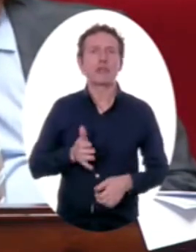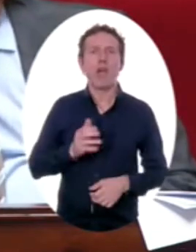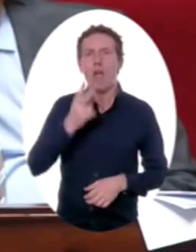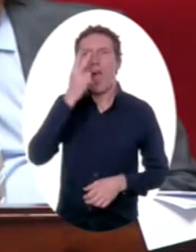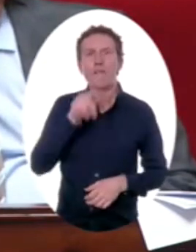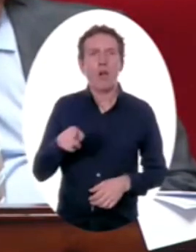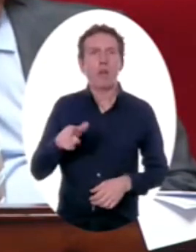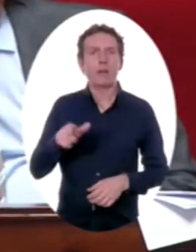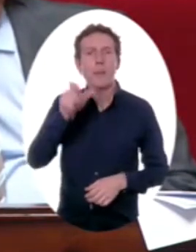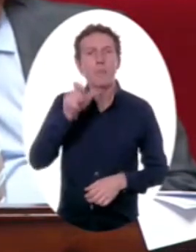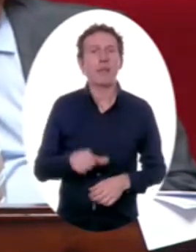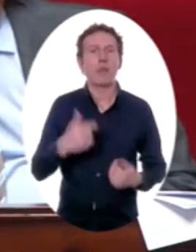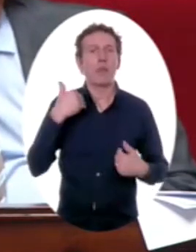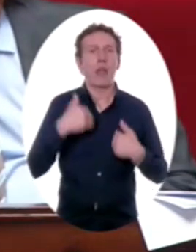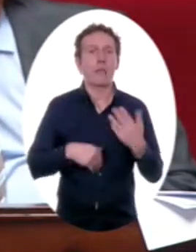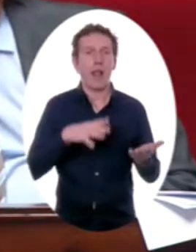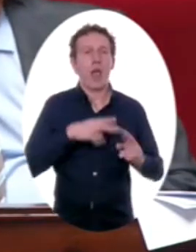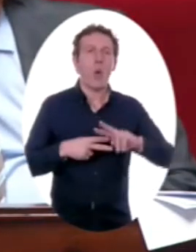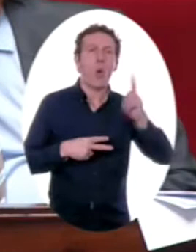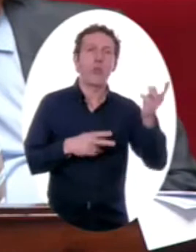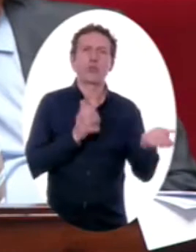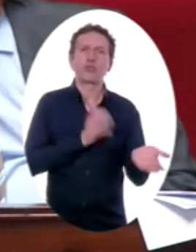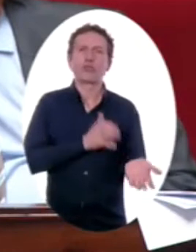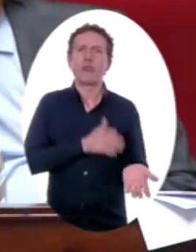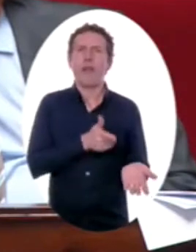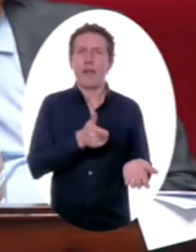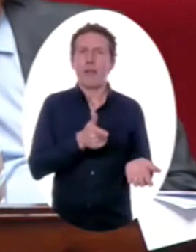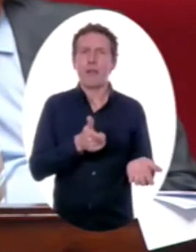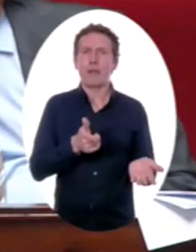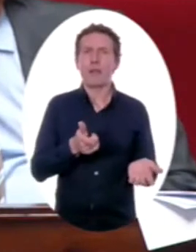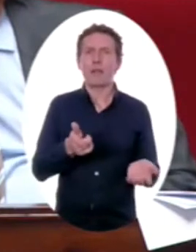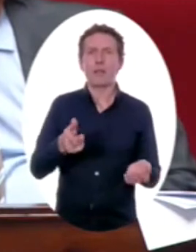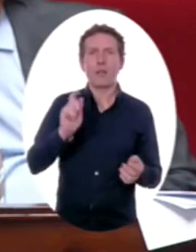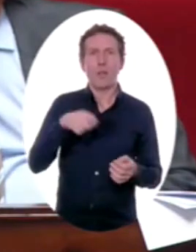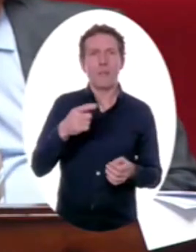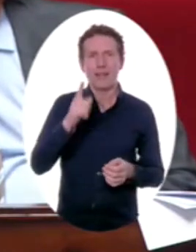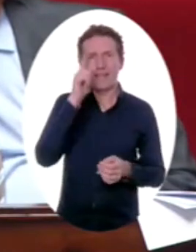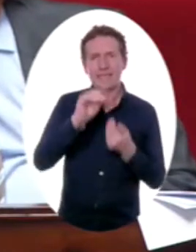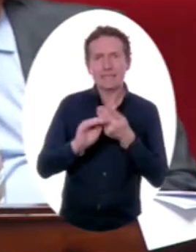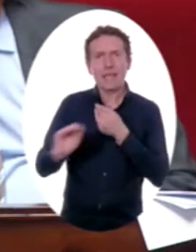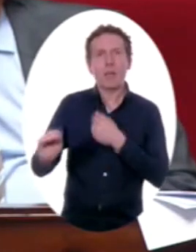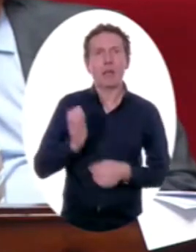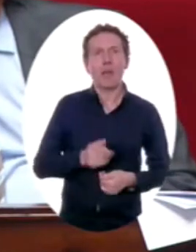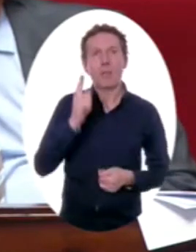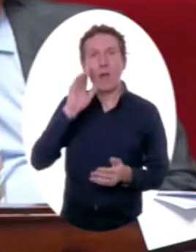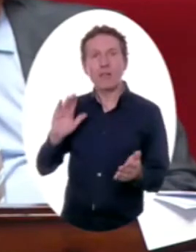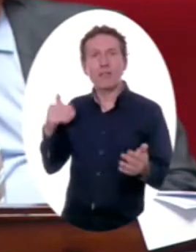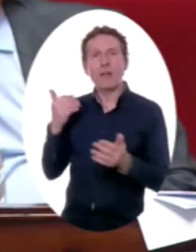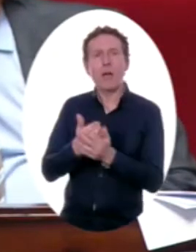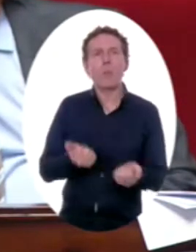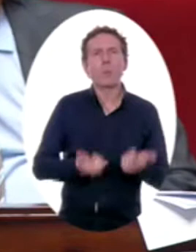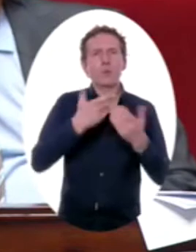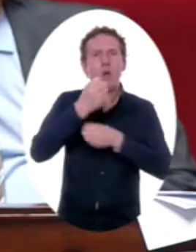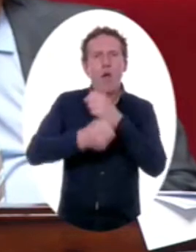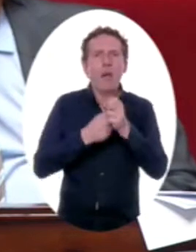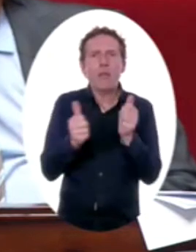donc la personne handicapée possède un nouveau chien, eh bien, généralement, elle a beaucoup de mal à s'en séparer puisqu'elle a passé un certain nombre d'années